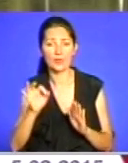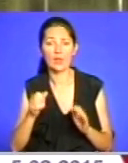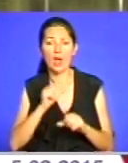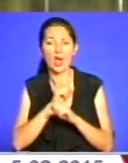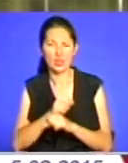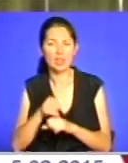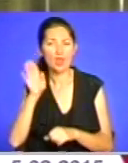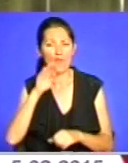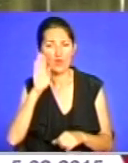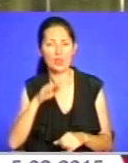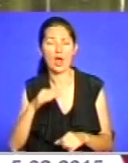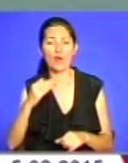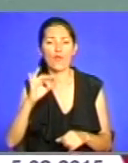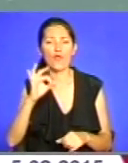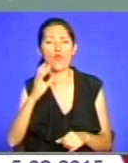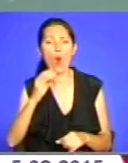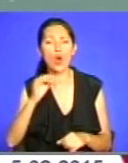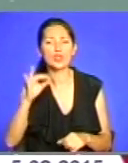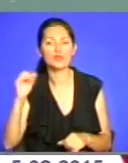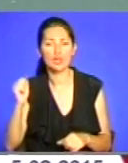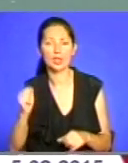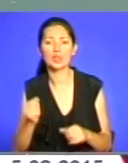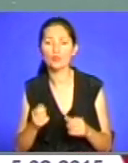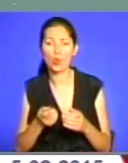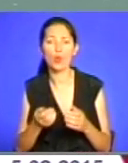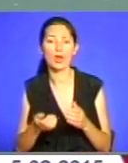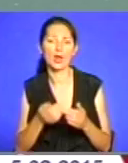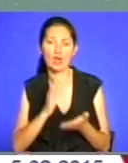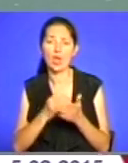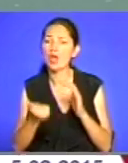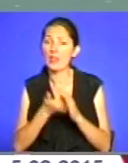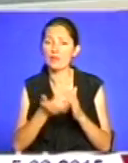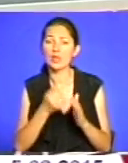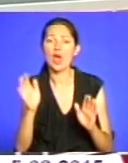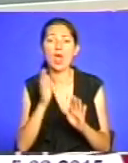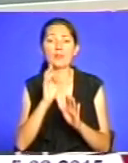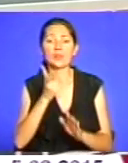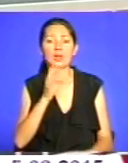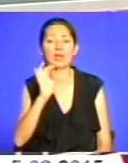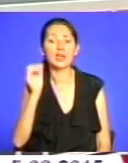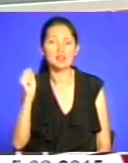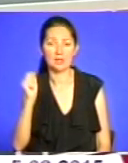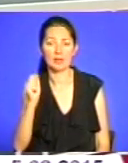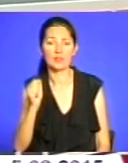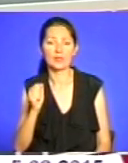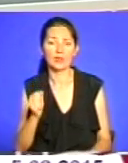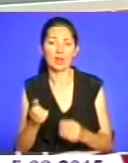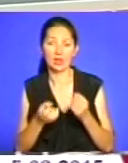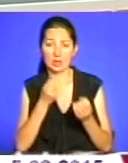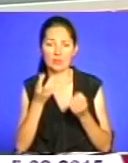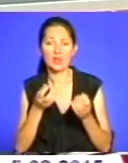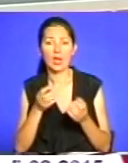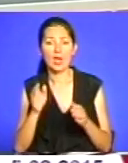сполуки провокують брак кисню, через який хворіють рослини і навіть гине риба. Раніше ми бачили загибель